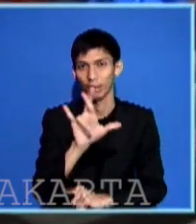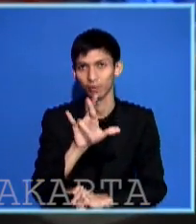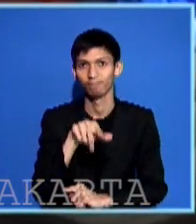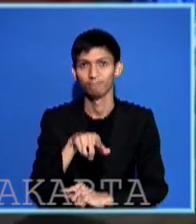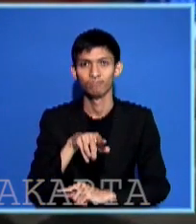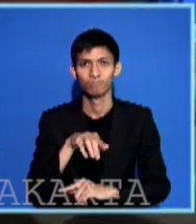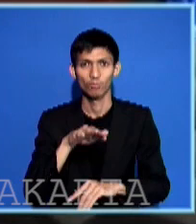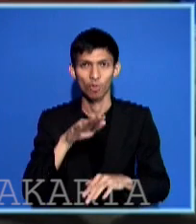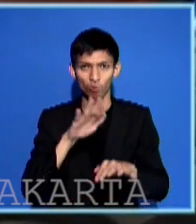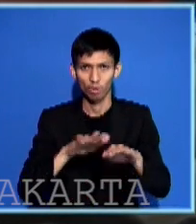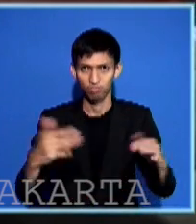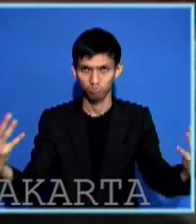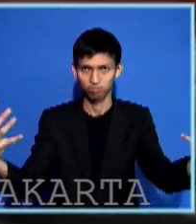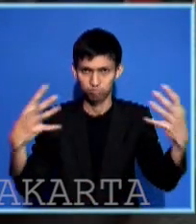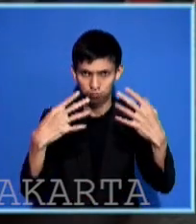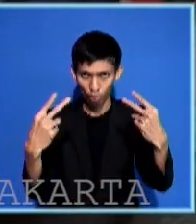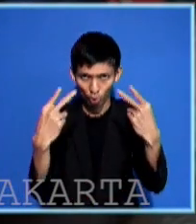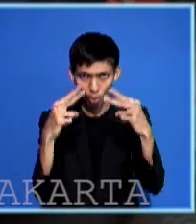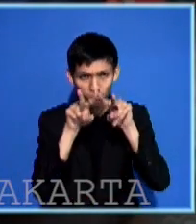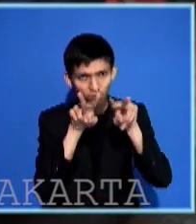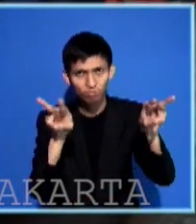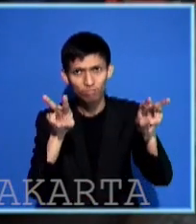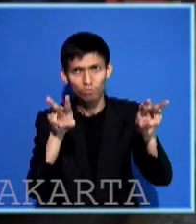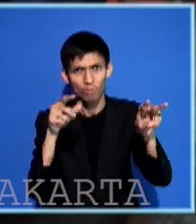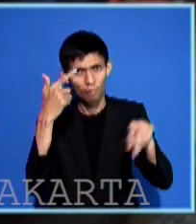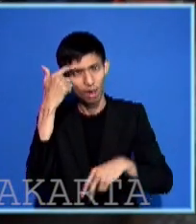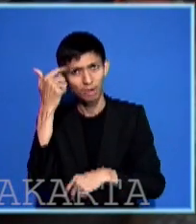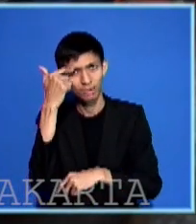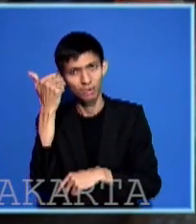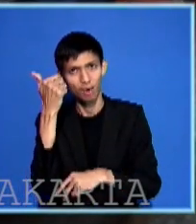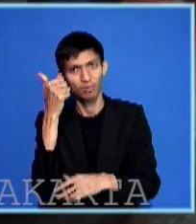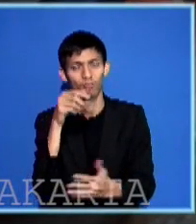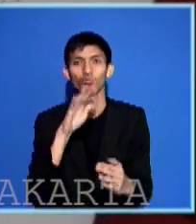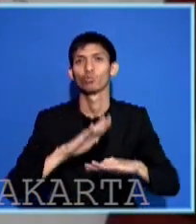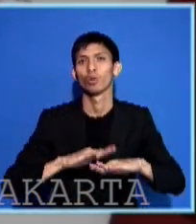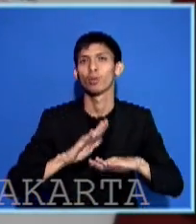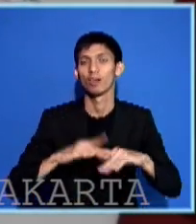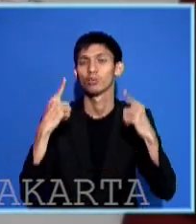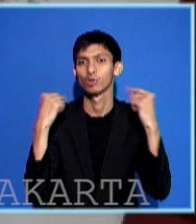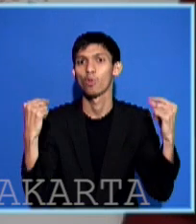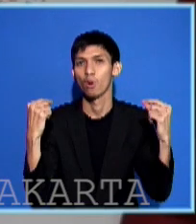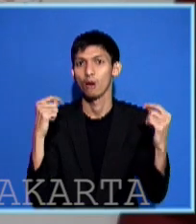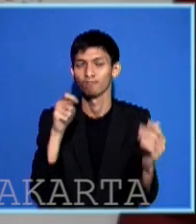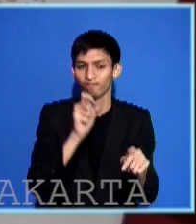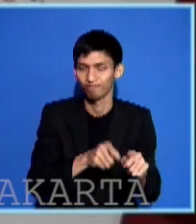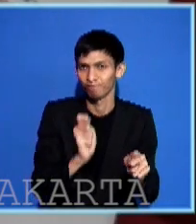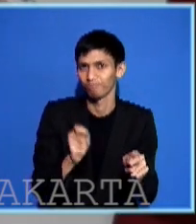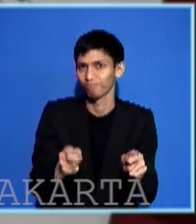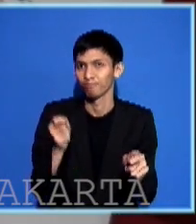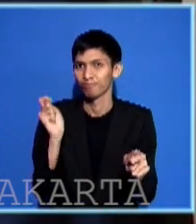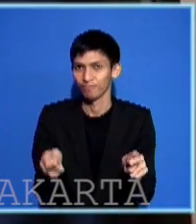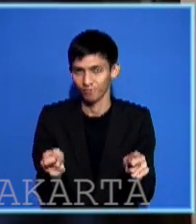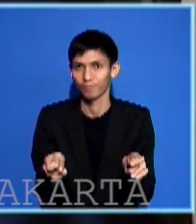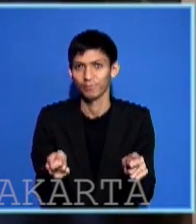badhe nyartani gladen lan sinau babagan seni budaya Jawi kadosta karawitan. Wonten ing sanggar menika lari-lari dipun